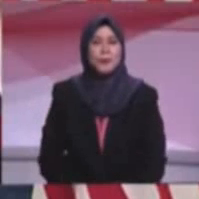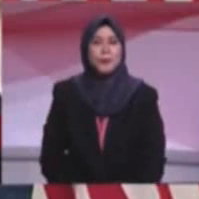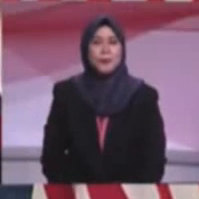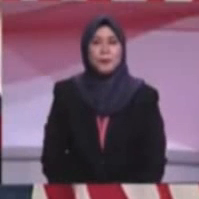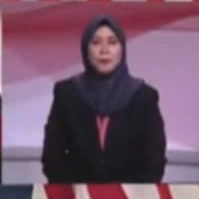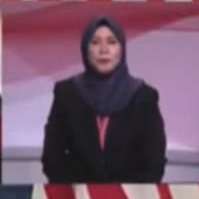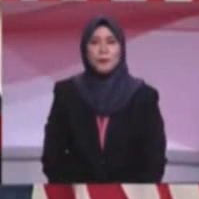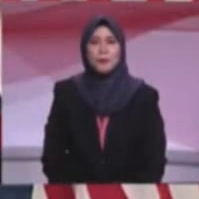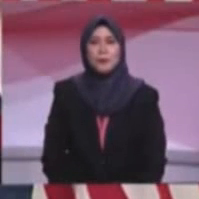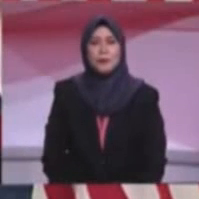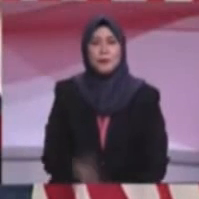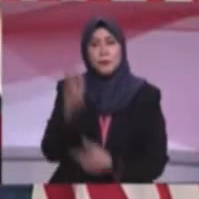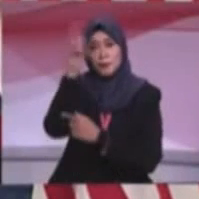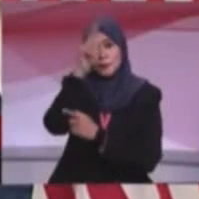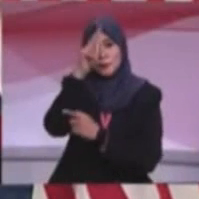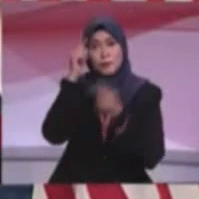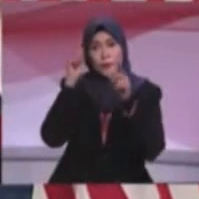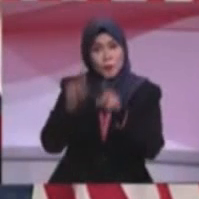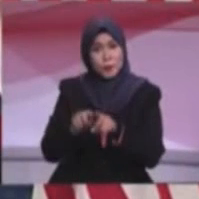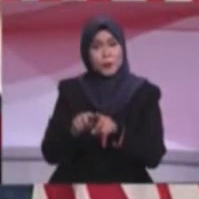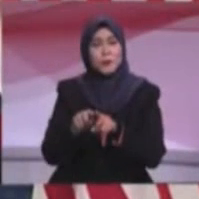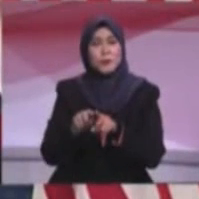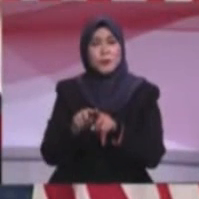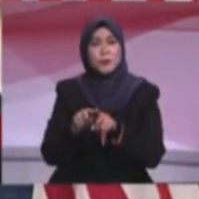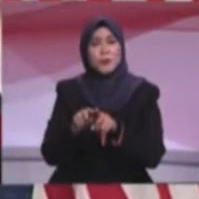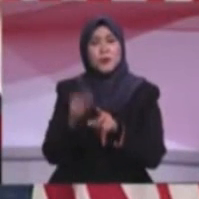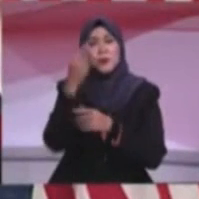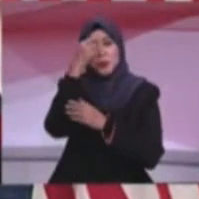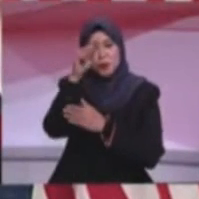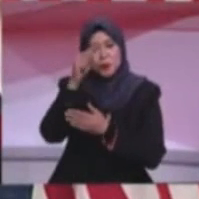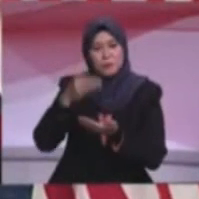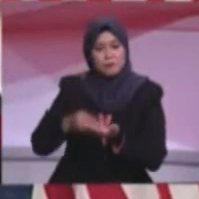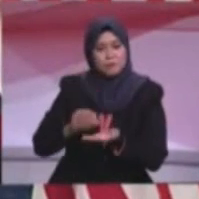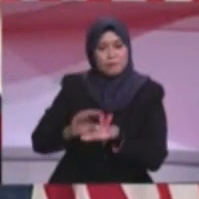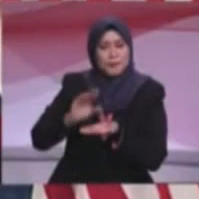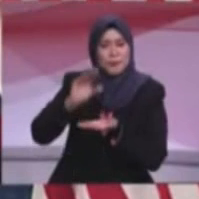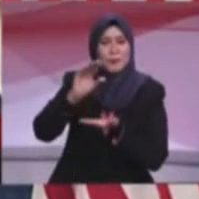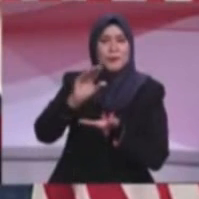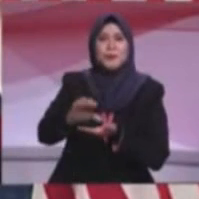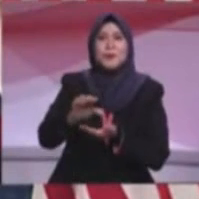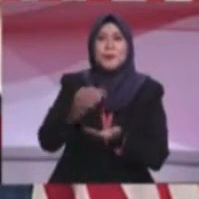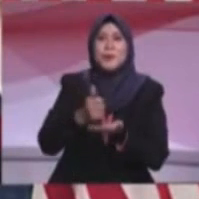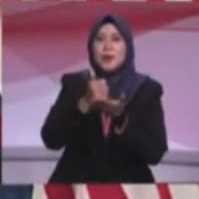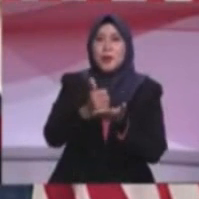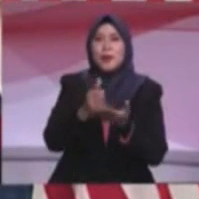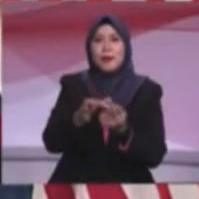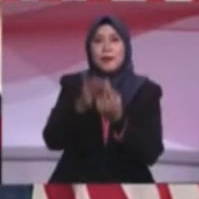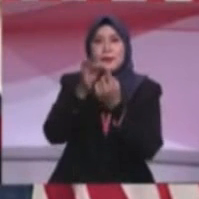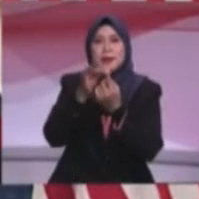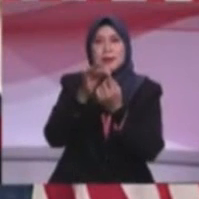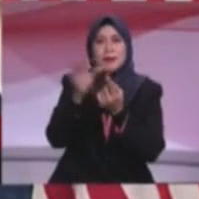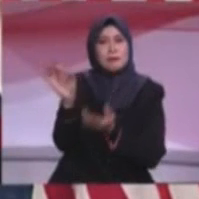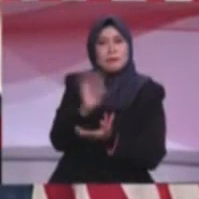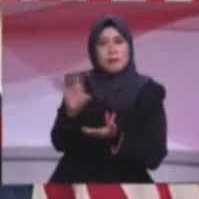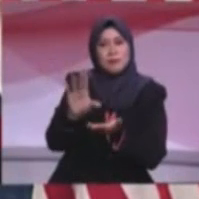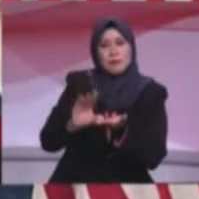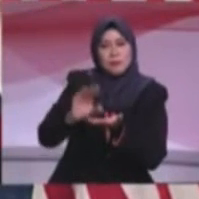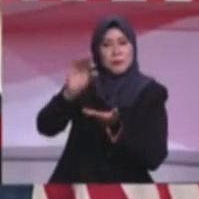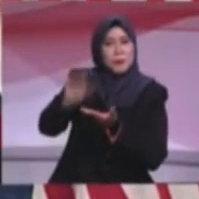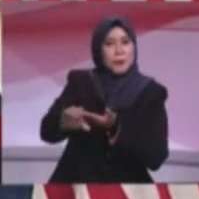setelah itu kerajaan bersujud untuk menyalurkan Geran bantuan khas secara one off